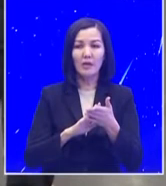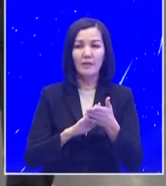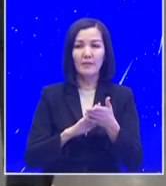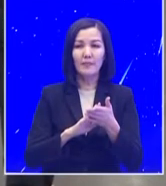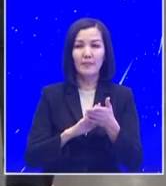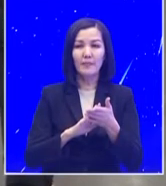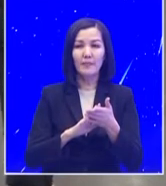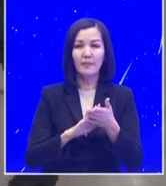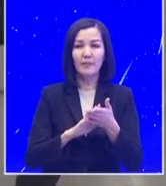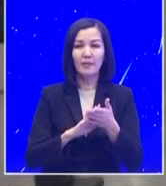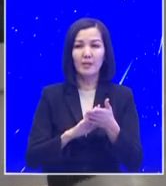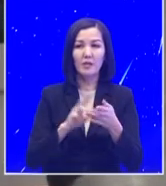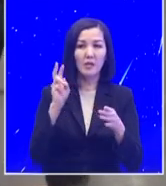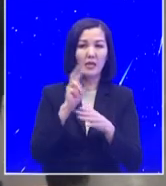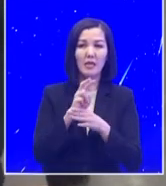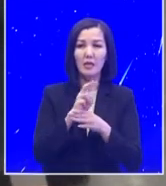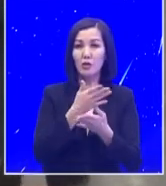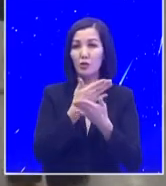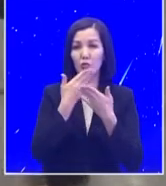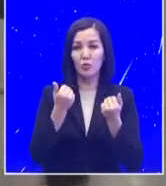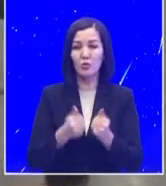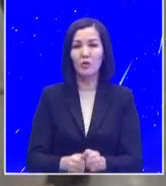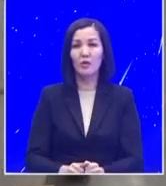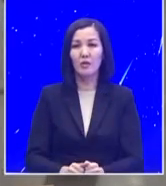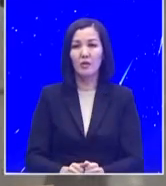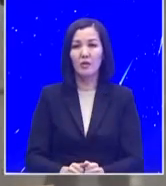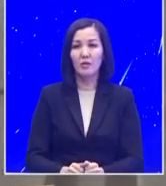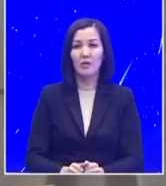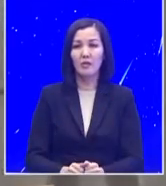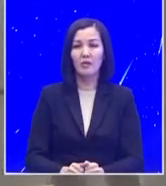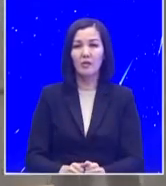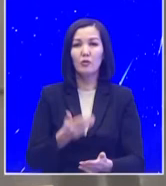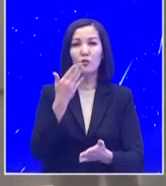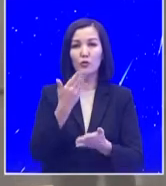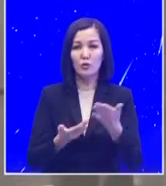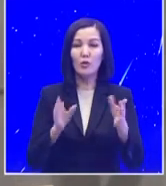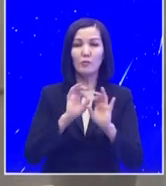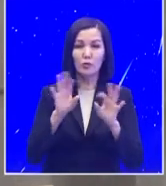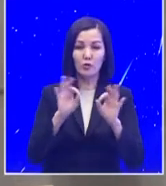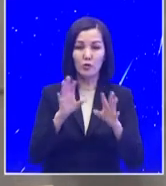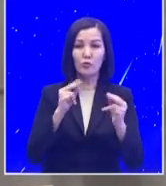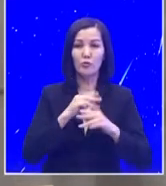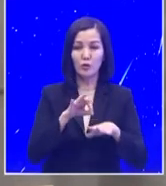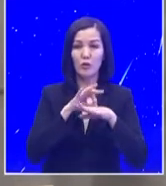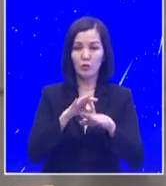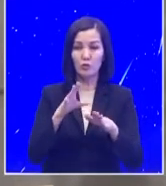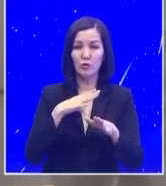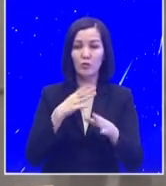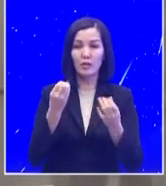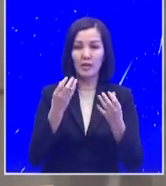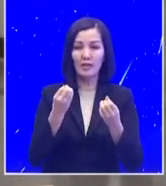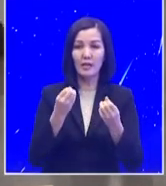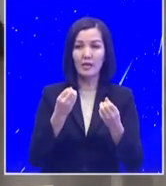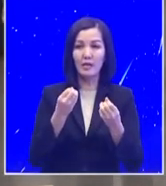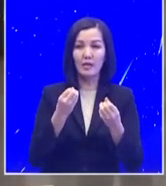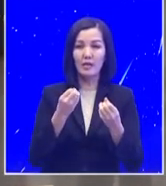тіркеуге жүгінушілер болған жоқ. Кеңестер берілуде. Арнайы сонымен қатар осы